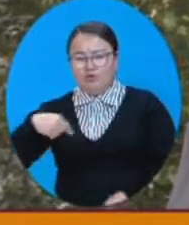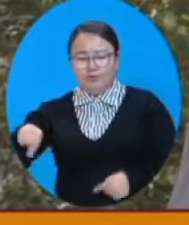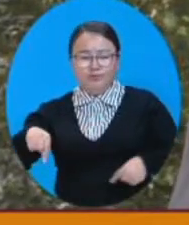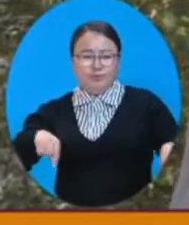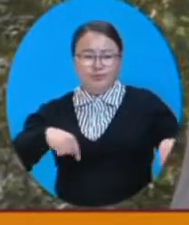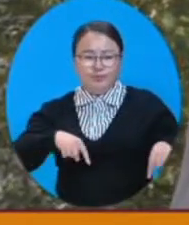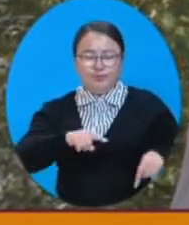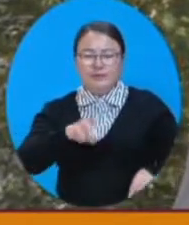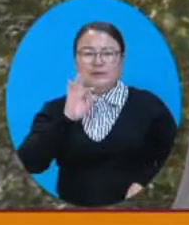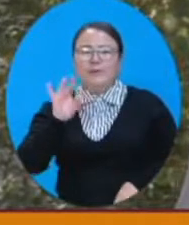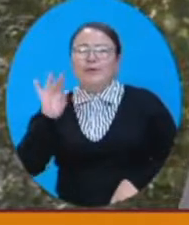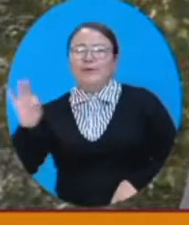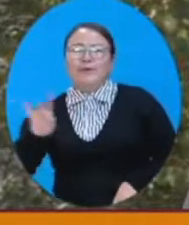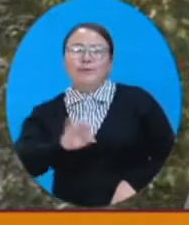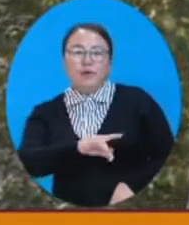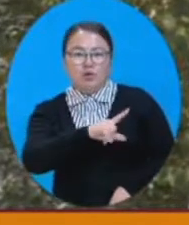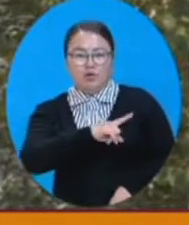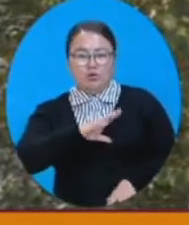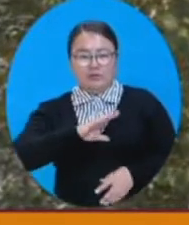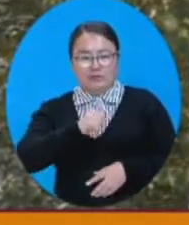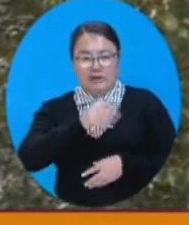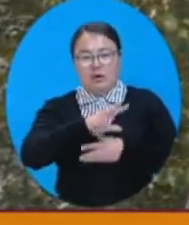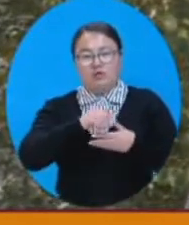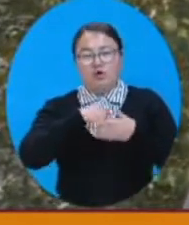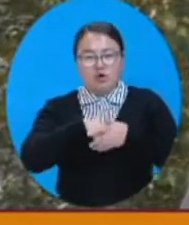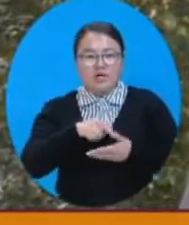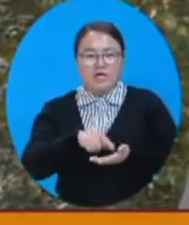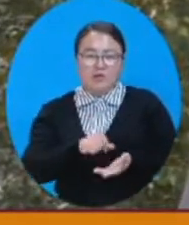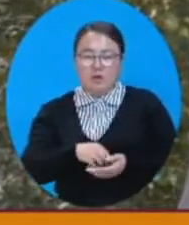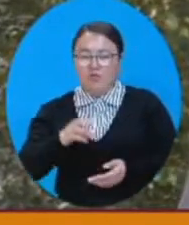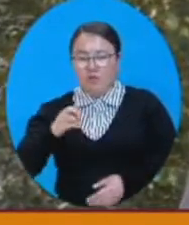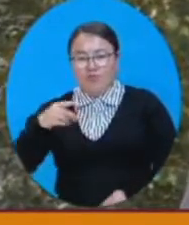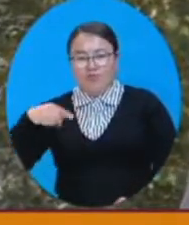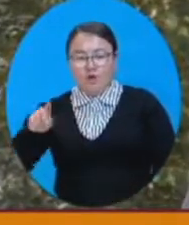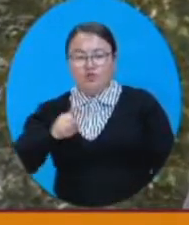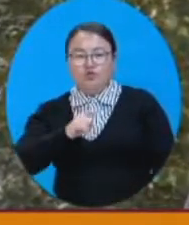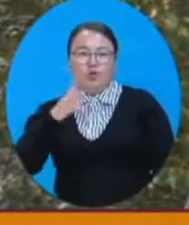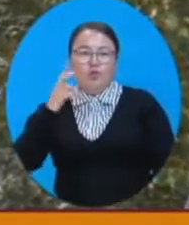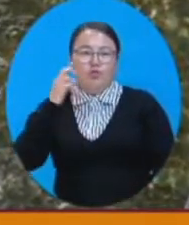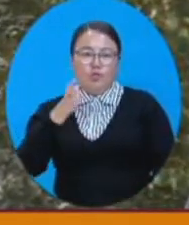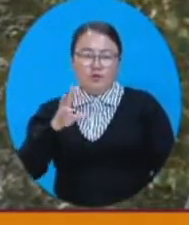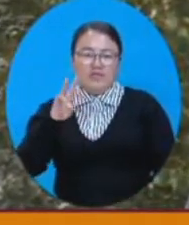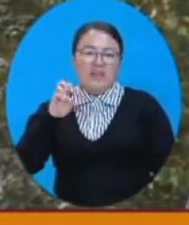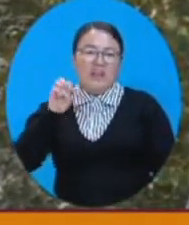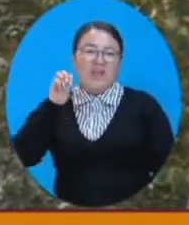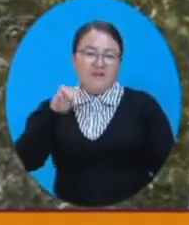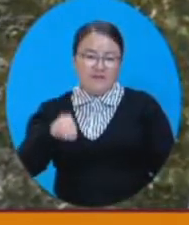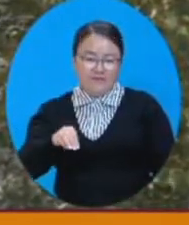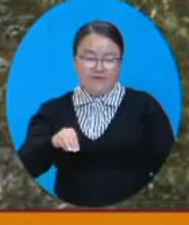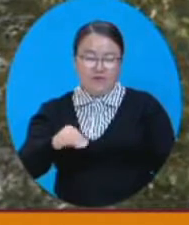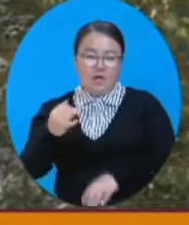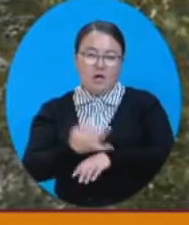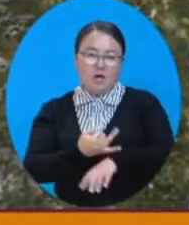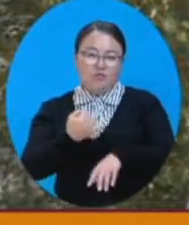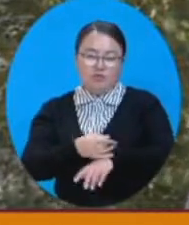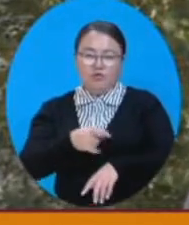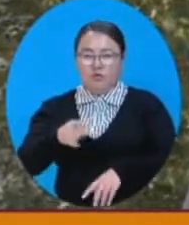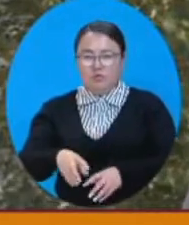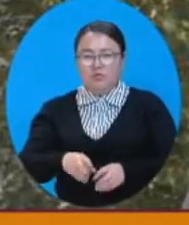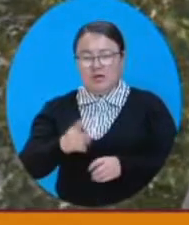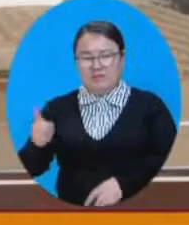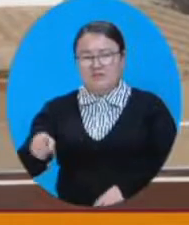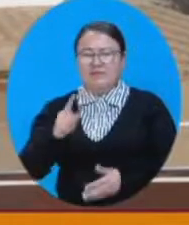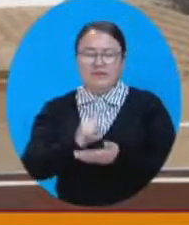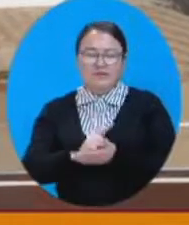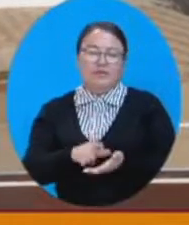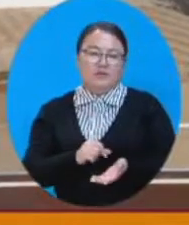тийм тэргүүлэх чиглэлүүдийг өөр дээр агуулах хэрэгтэй. За энэ бомбд бол мэдээж хэрэг зүүн бүсийн нефтийн импортын тэргүүлэх чиглэлийн бомб.